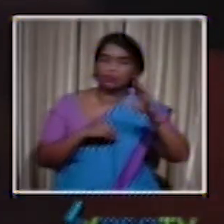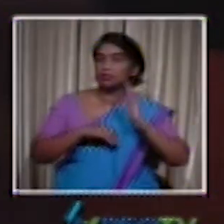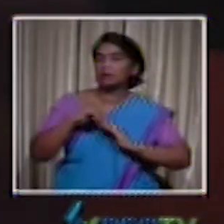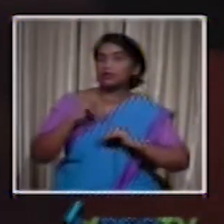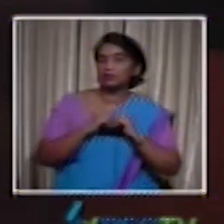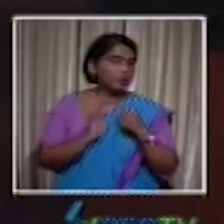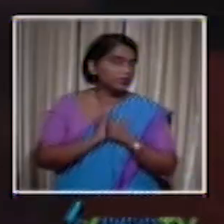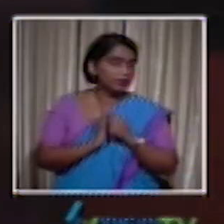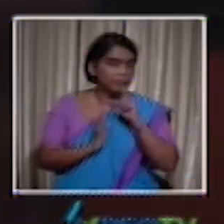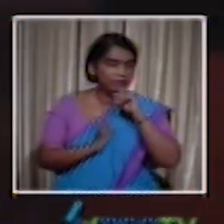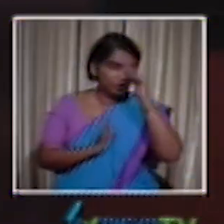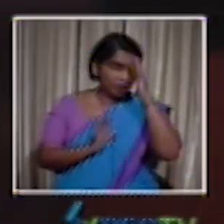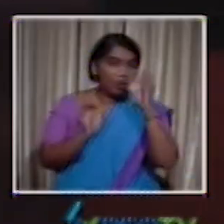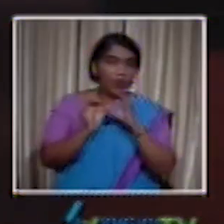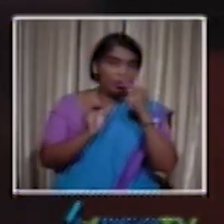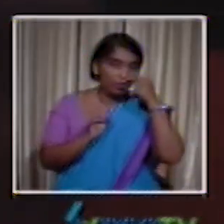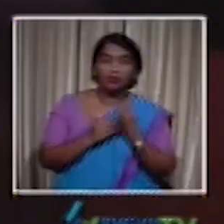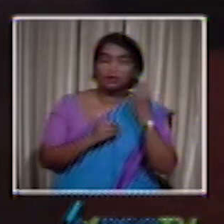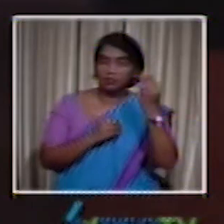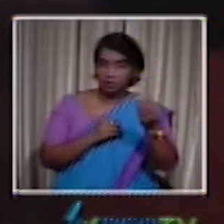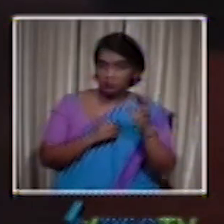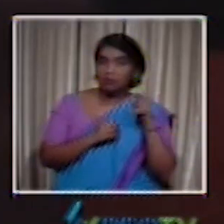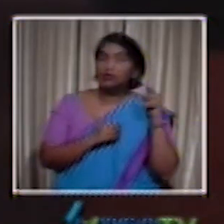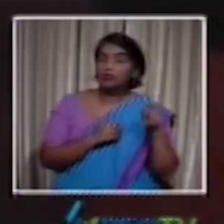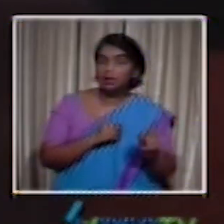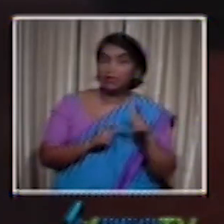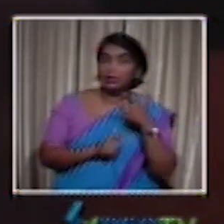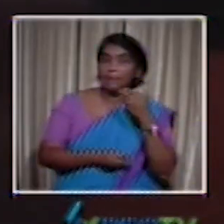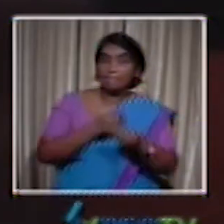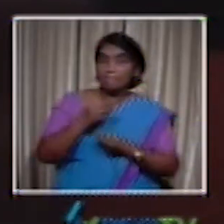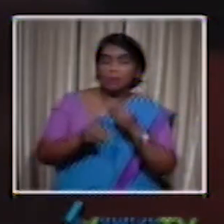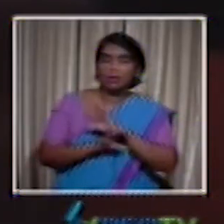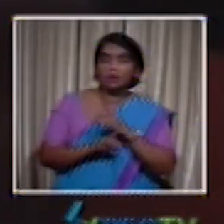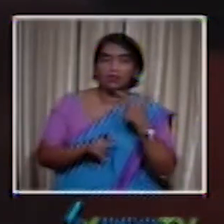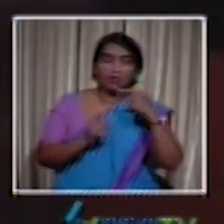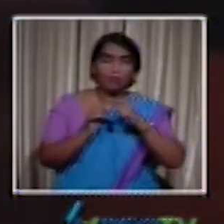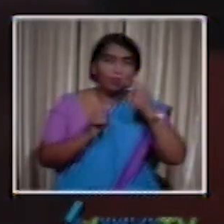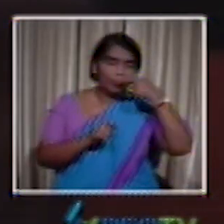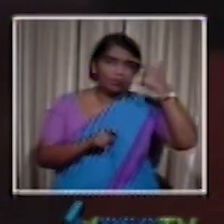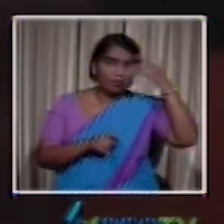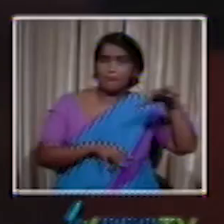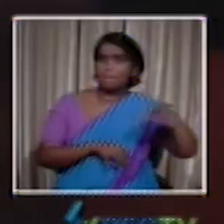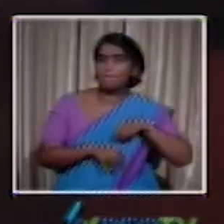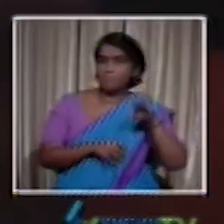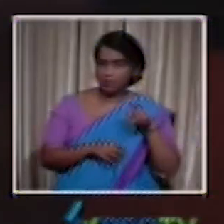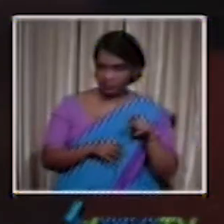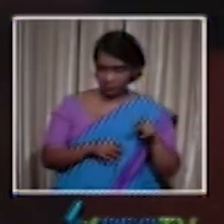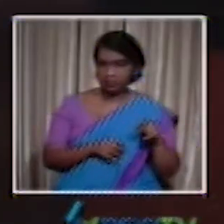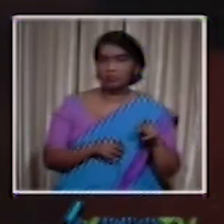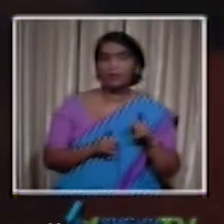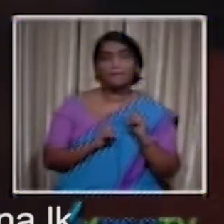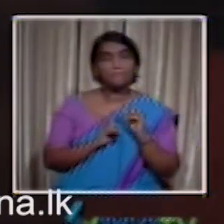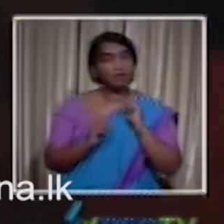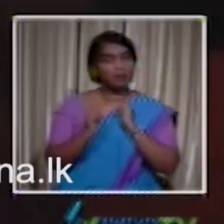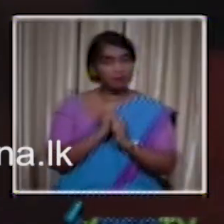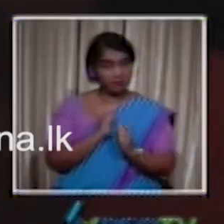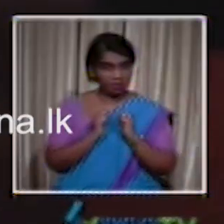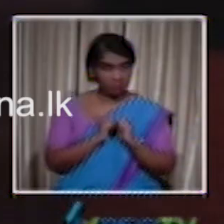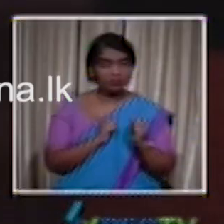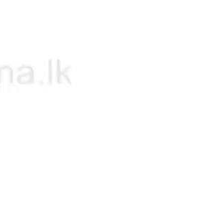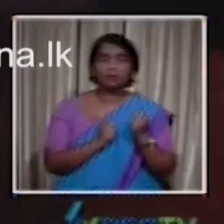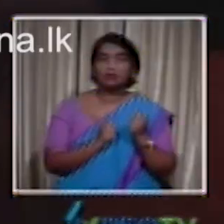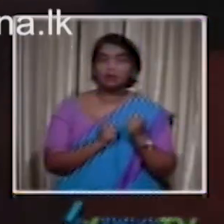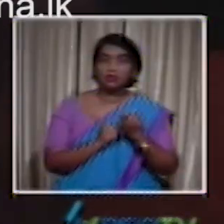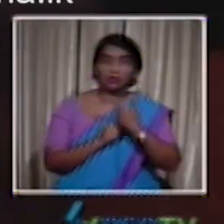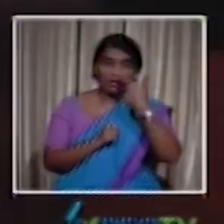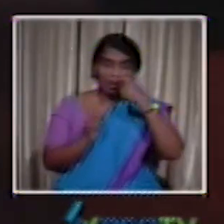ක්‍රියාවලිය ක්‍රියාත්මක කරන්න භූමිතෙල් ලබා දුන්නම ඒක දීවරයන්ට යන්නේ නැතුව භූමිතෙල් අවභාවිතා වෙච්ච අවස්ථාවක් තියෙනවා ඒක පෞද්ගලික බස් රථ මිලදී